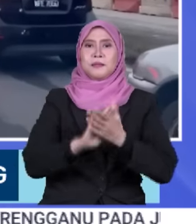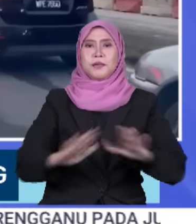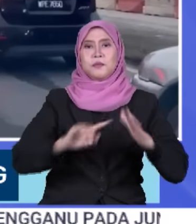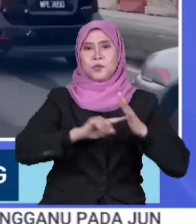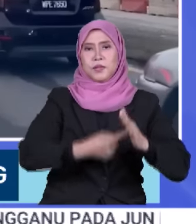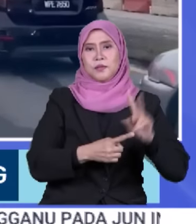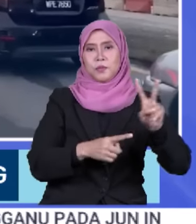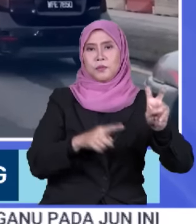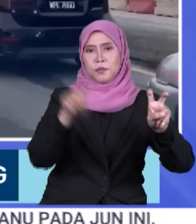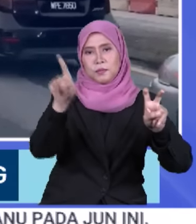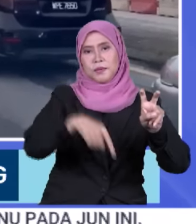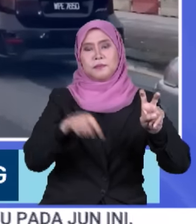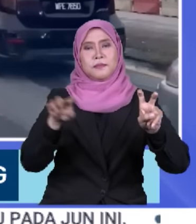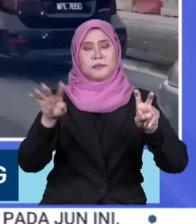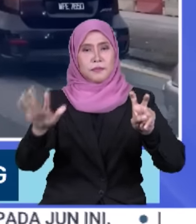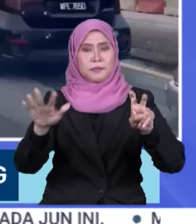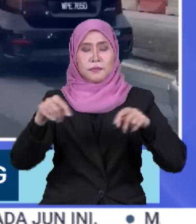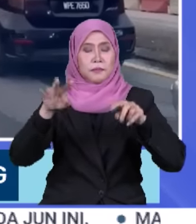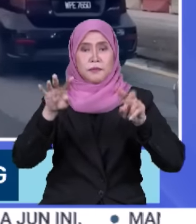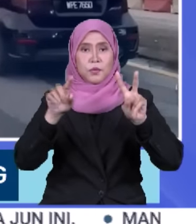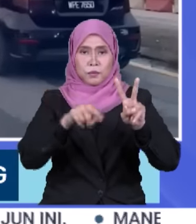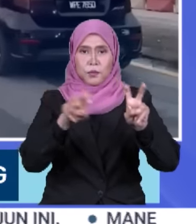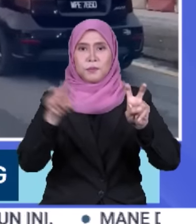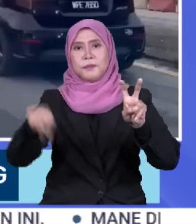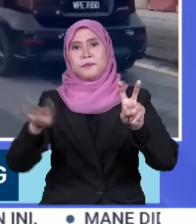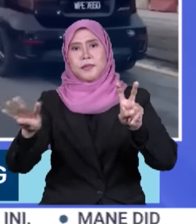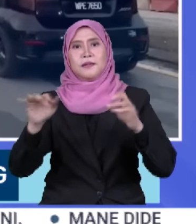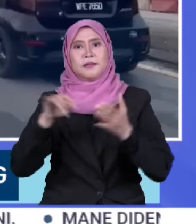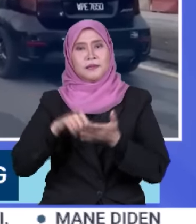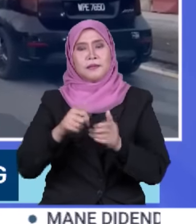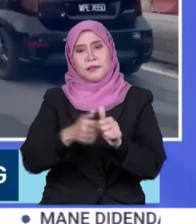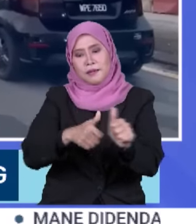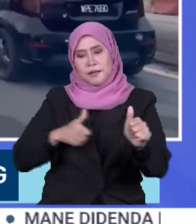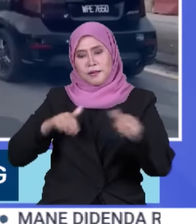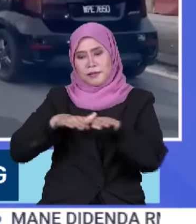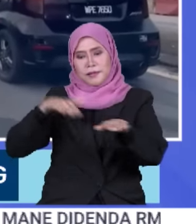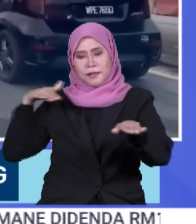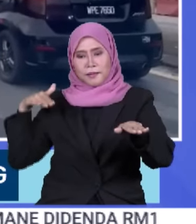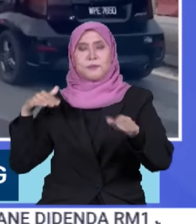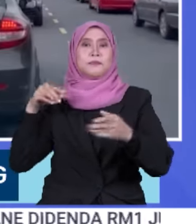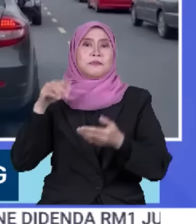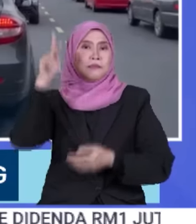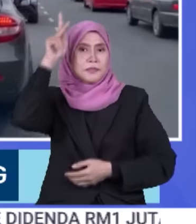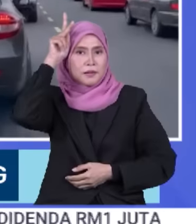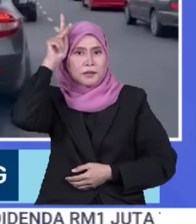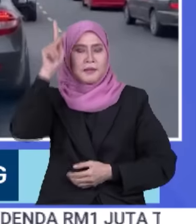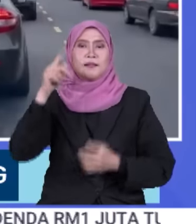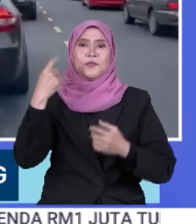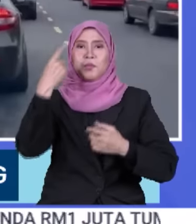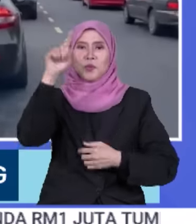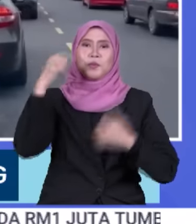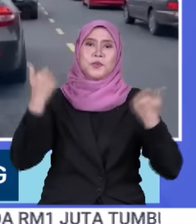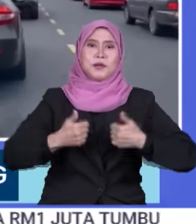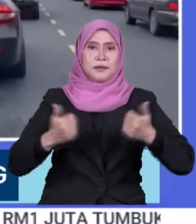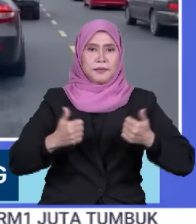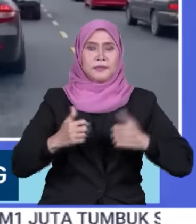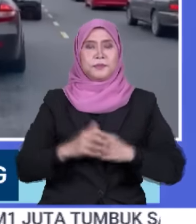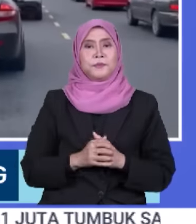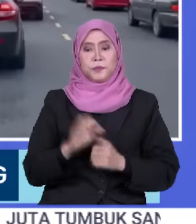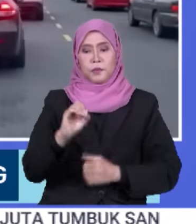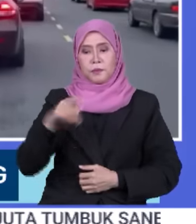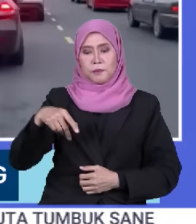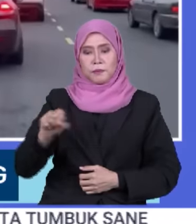20 April ini. Keperluan bagi melancarkan kesesakan trafik yang dijangka berlaku di jajahan ini sempena Aidilfitri. Sementara itu, Ops